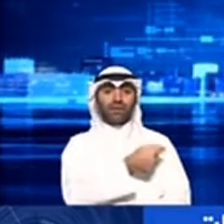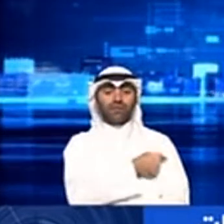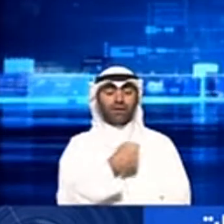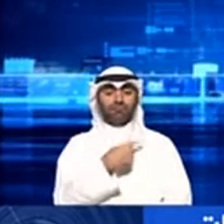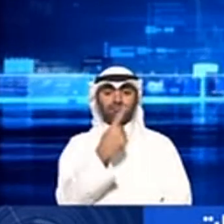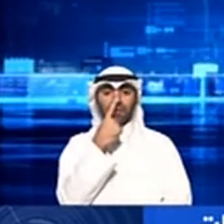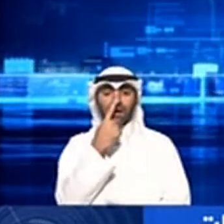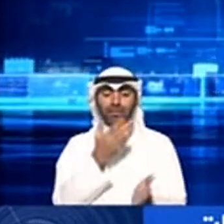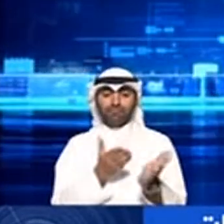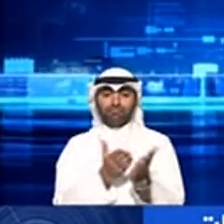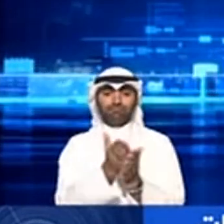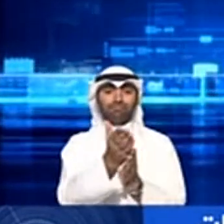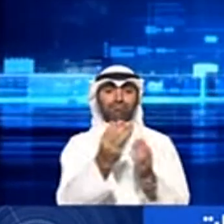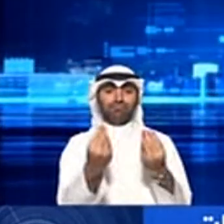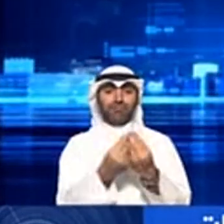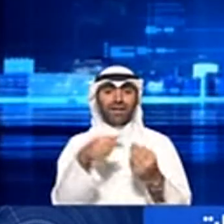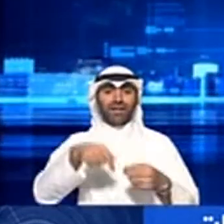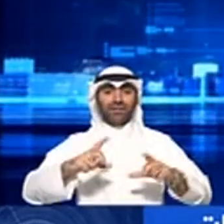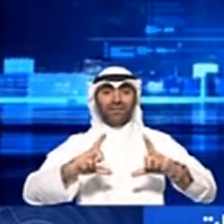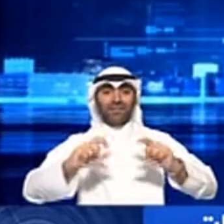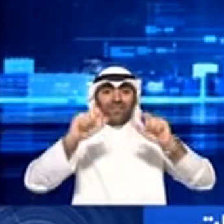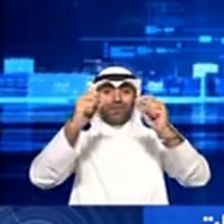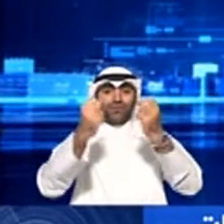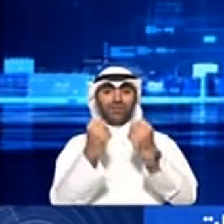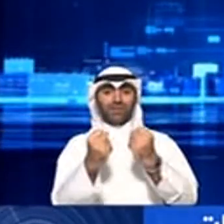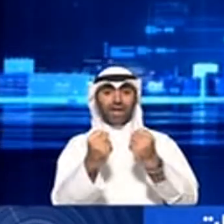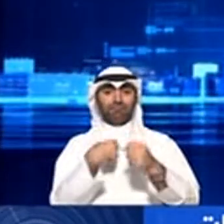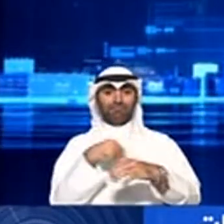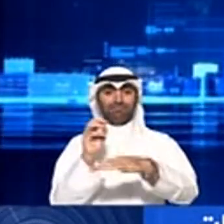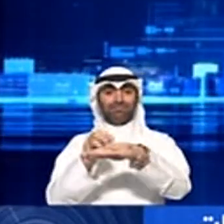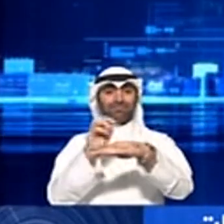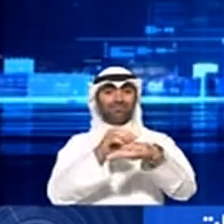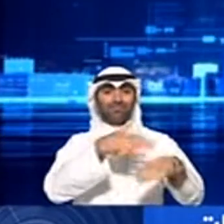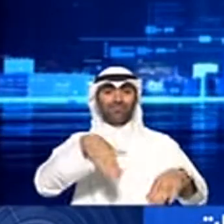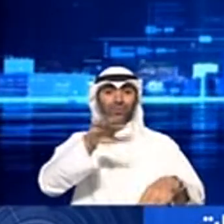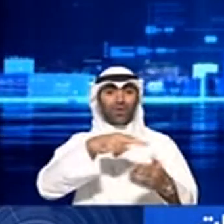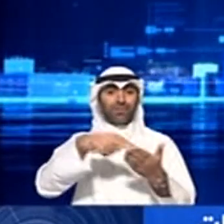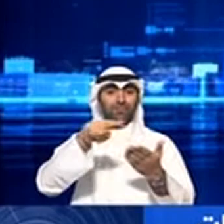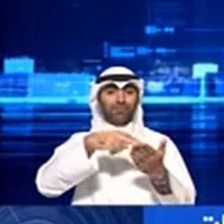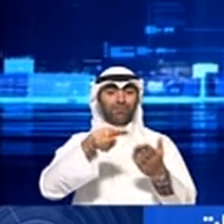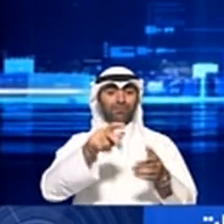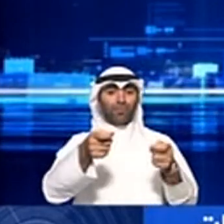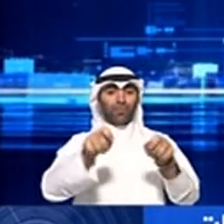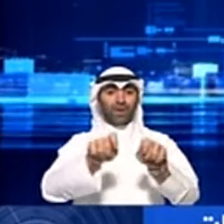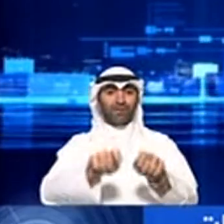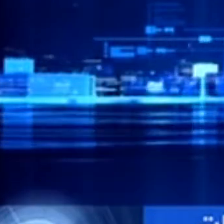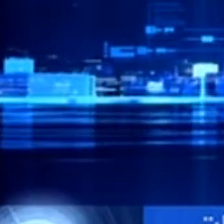تشهده البلاد من ظرف استثنائي بسبب جائحة فيروس كورونا المستجد.